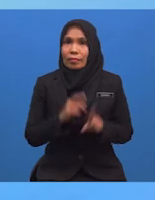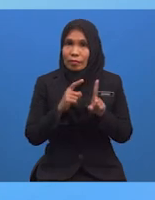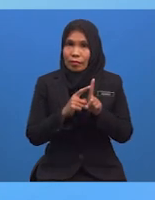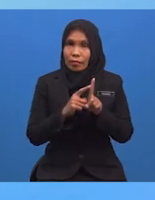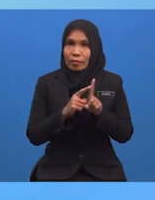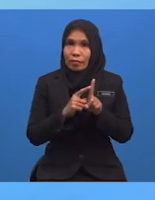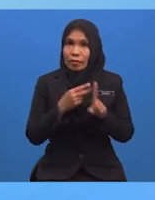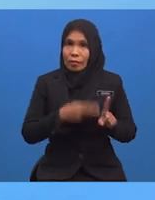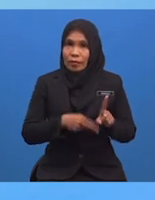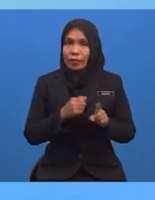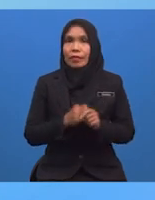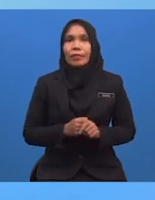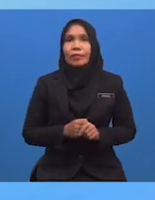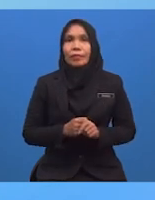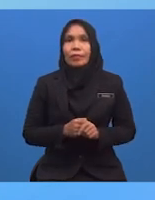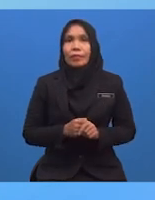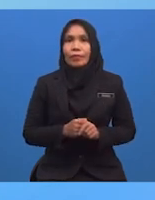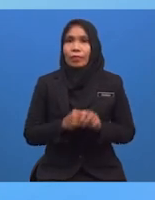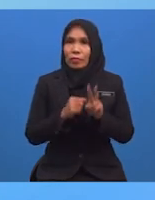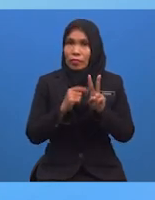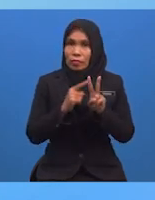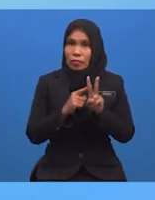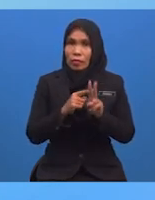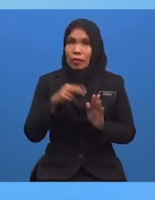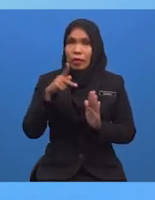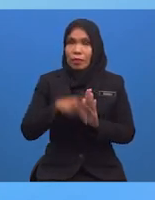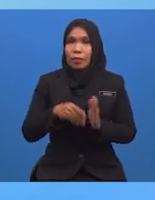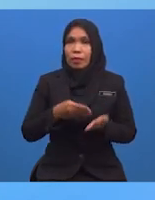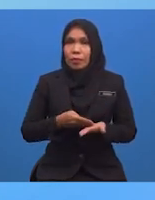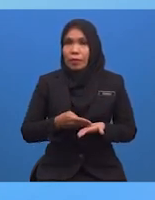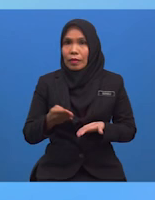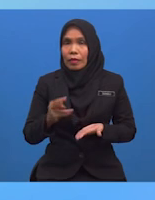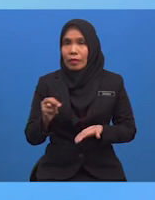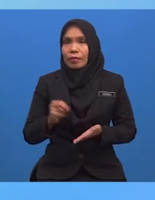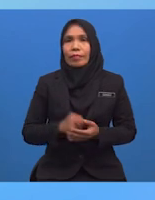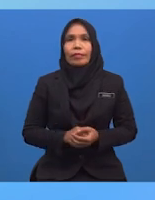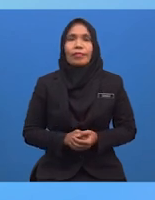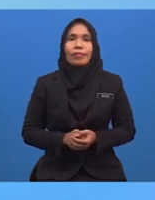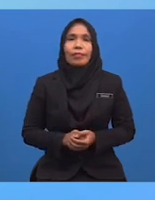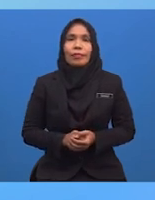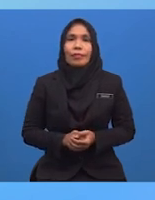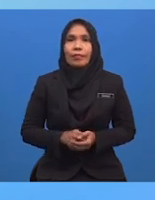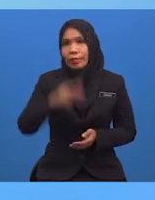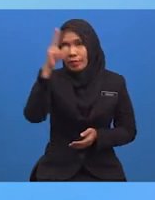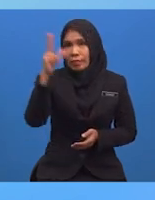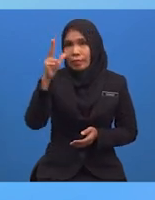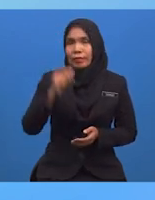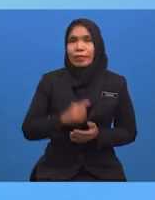Pertama ialah hasil kerajaan dan kedua ialah perbelanjaan kerajaan.